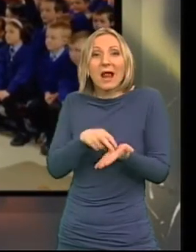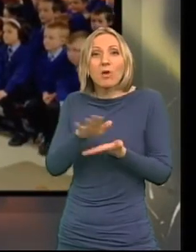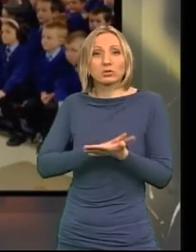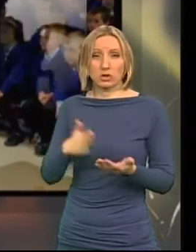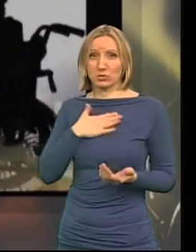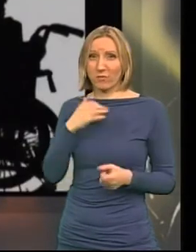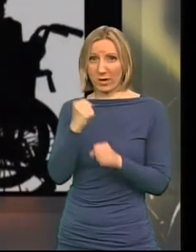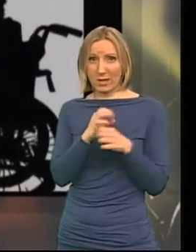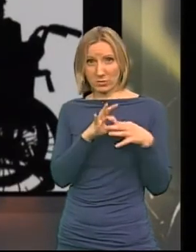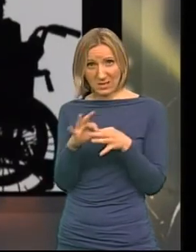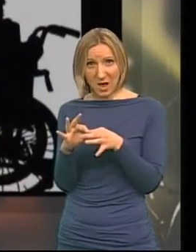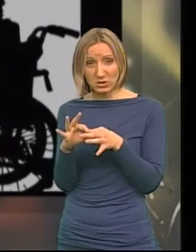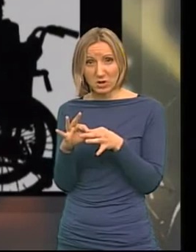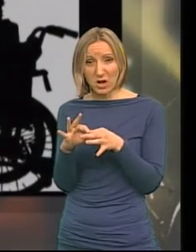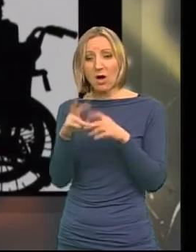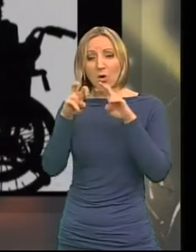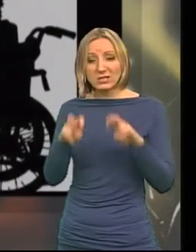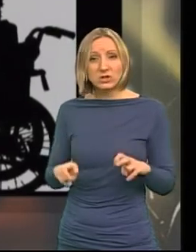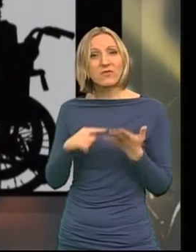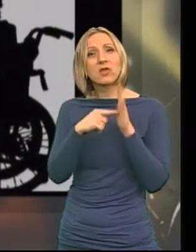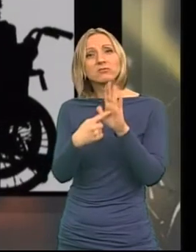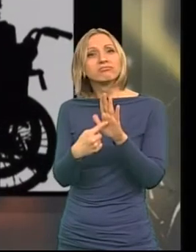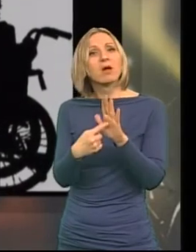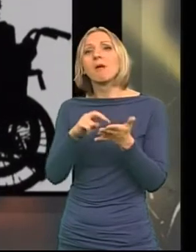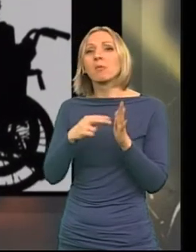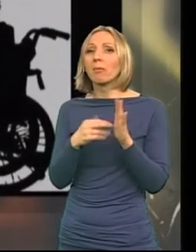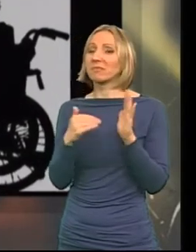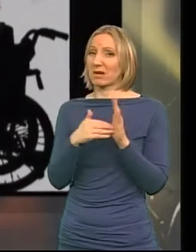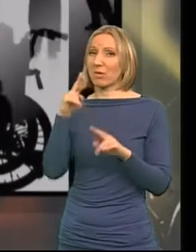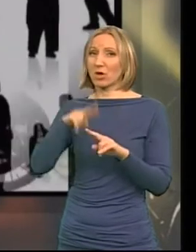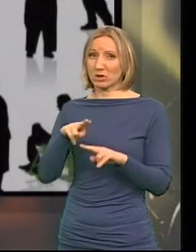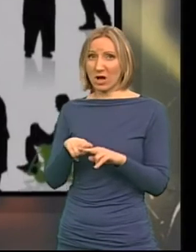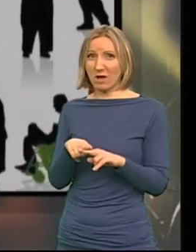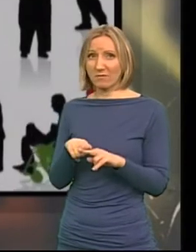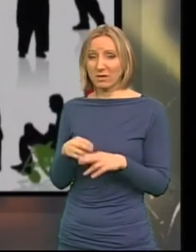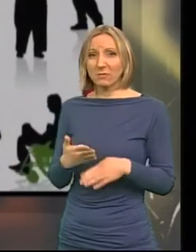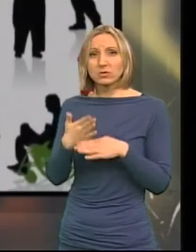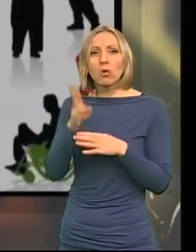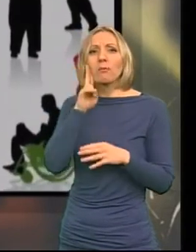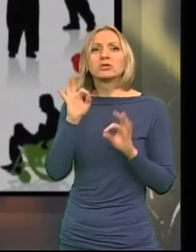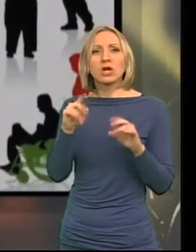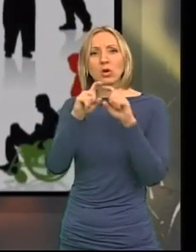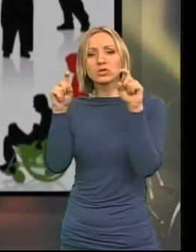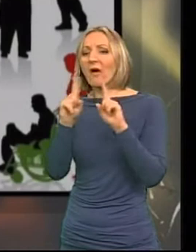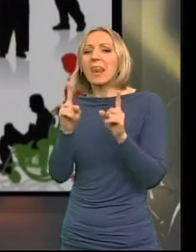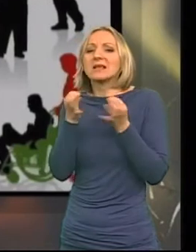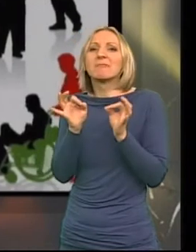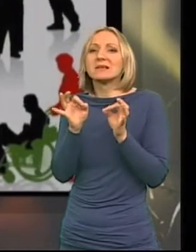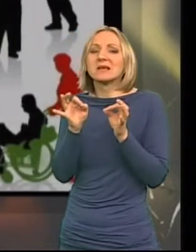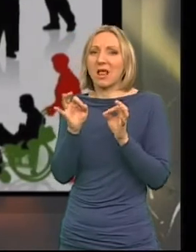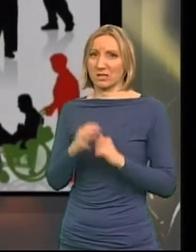staža. U studiji se navodi da bi probleme ovih mladih ljudi trebalo rešavati posredstvom uobičajenih ustanova, a ne